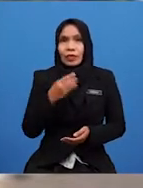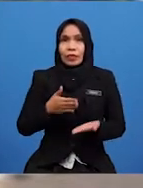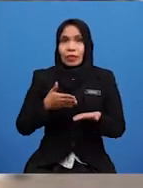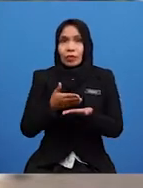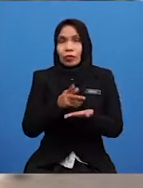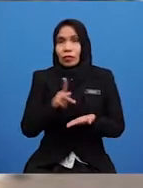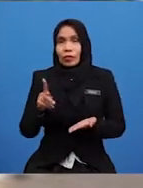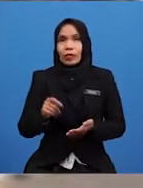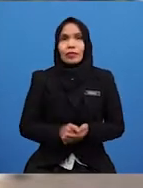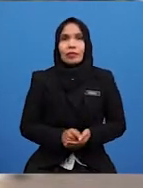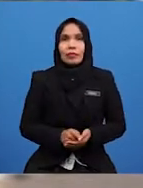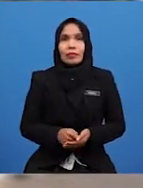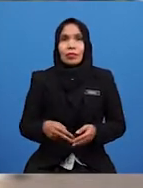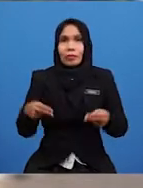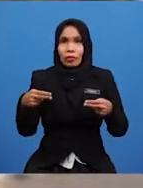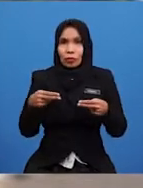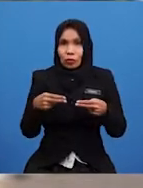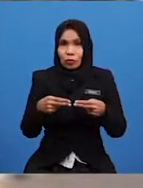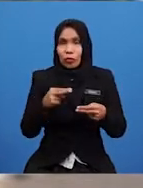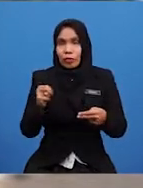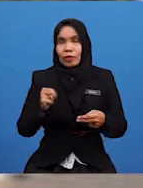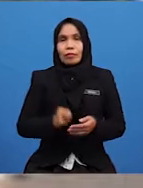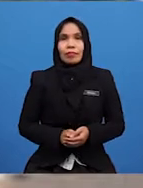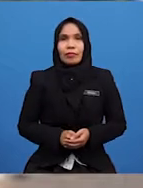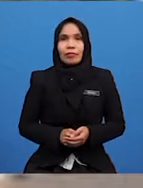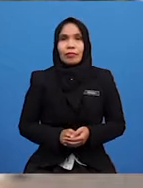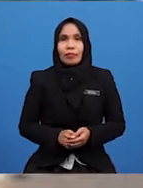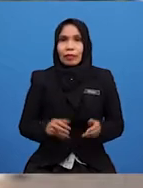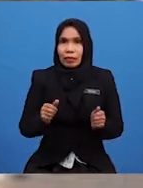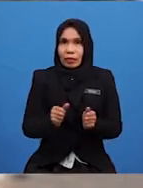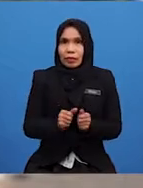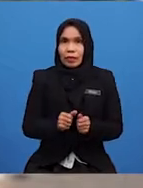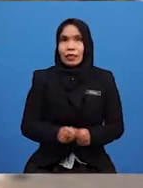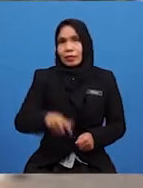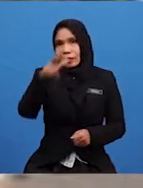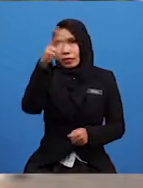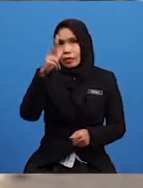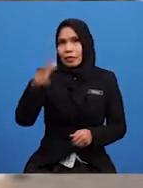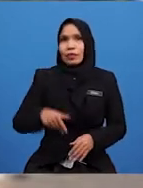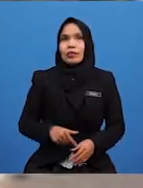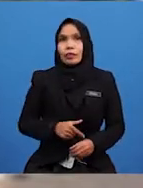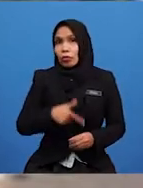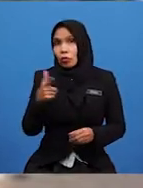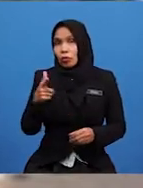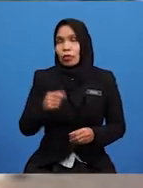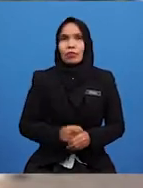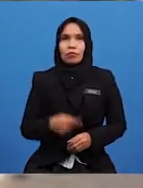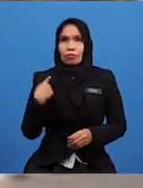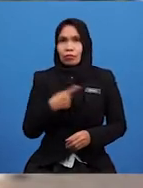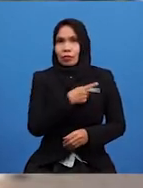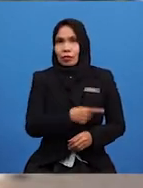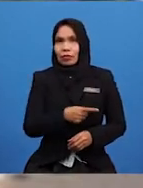dengan hubungan Kesultanan Melayu Melaka dengan kerajaan luar alam Melayu. Seperti China,